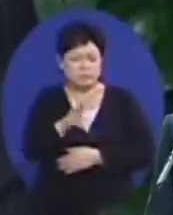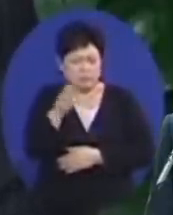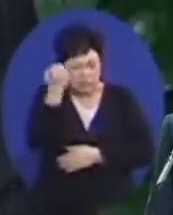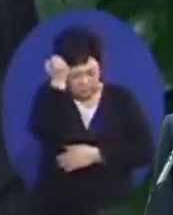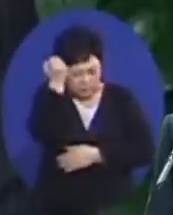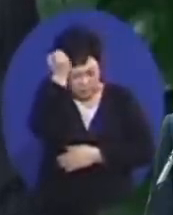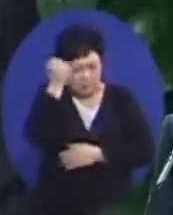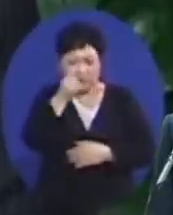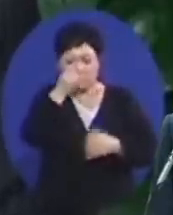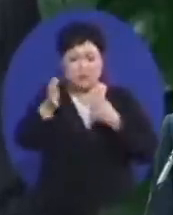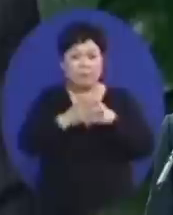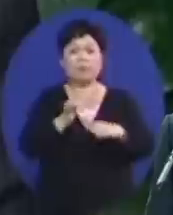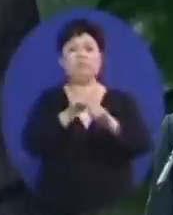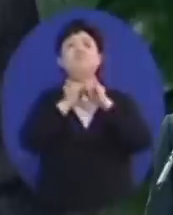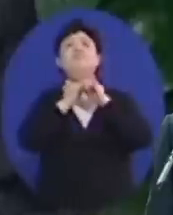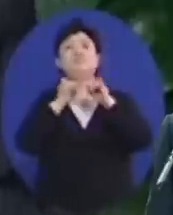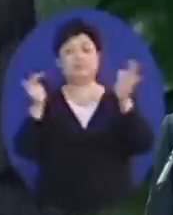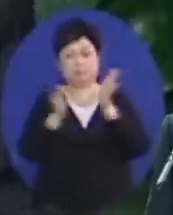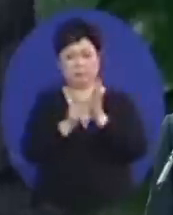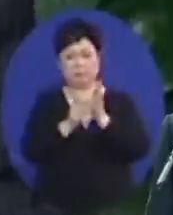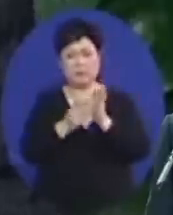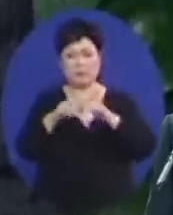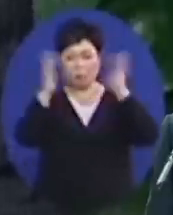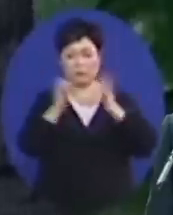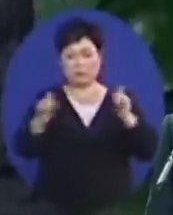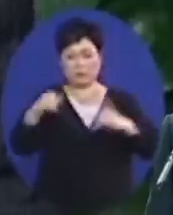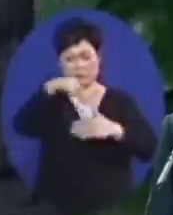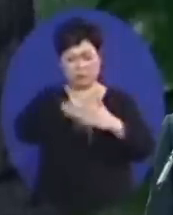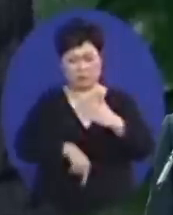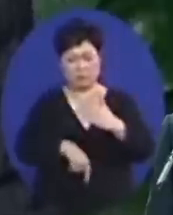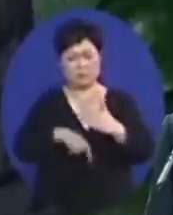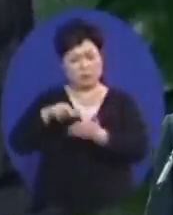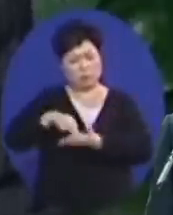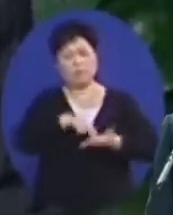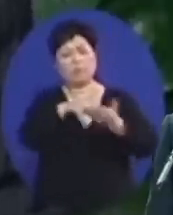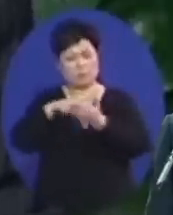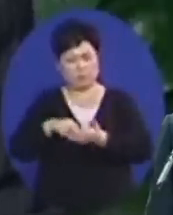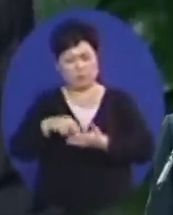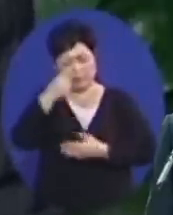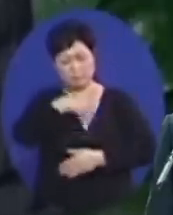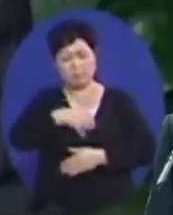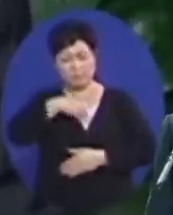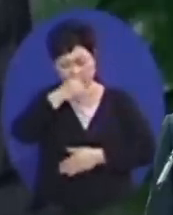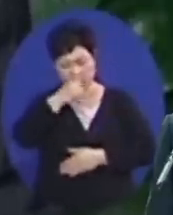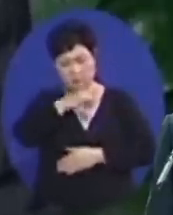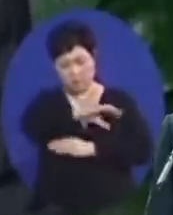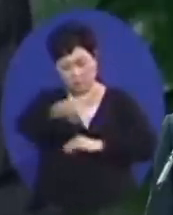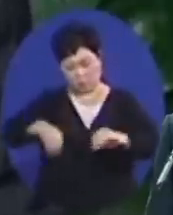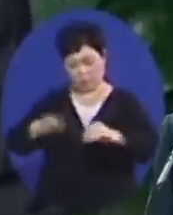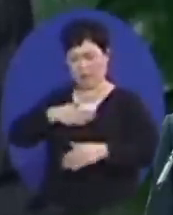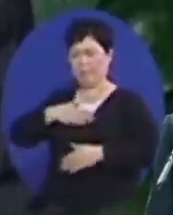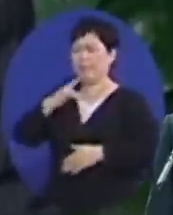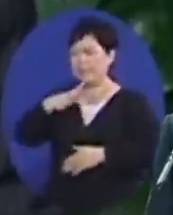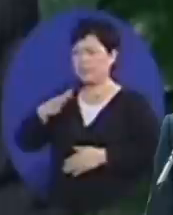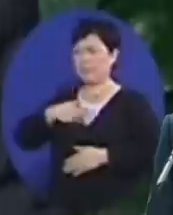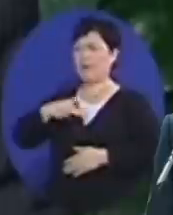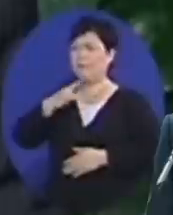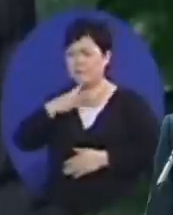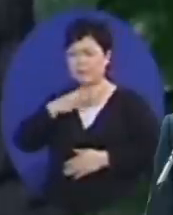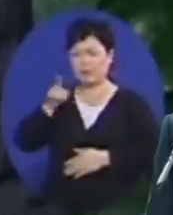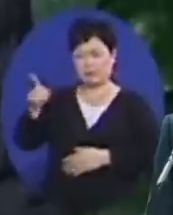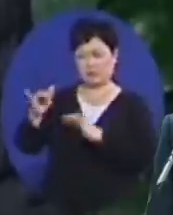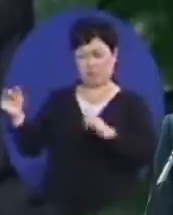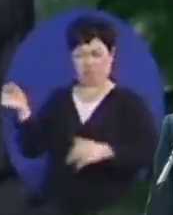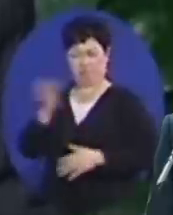자살합니까? 모든 사람은 내적 슬픔과 고독이 있으면 나만 고독하고 나만 슬픈 줄 생각합니다. 저 돈